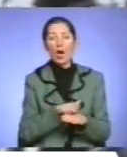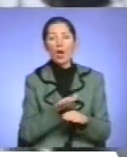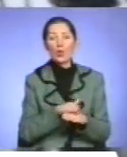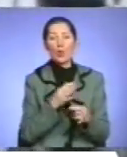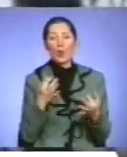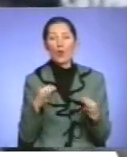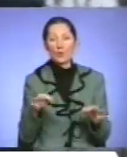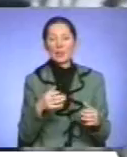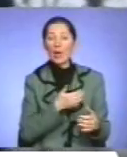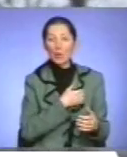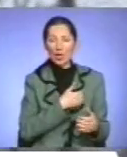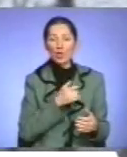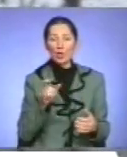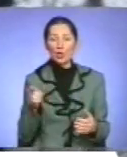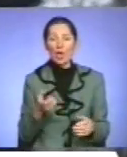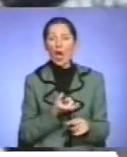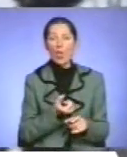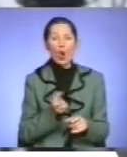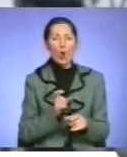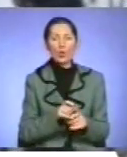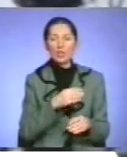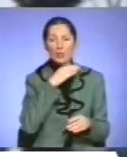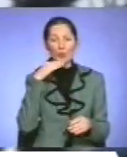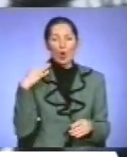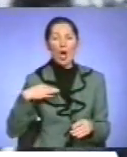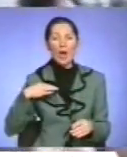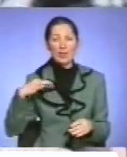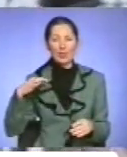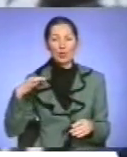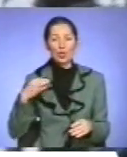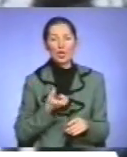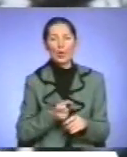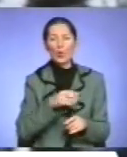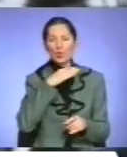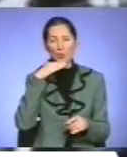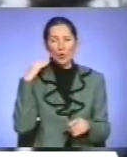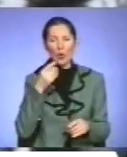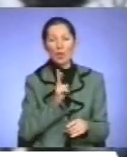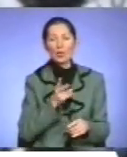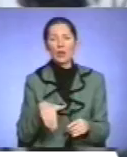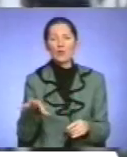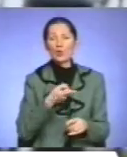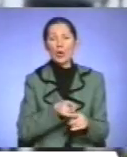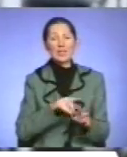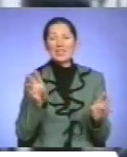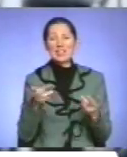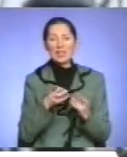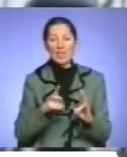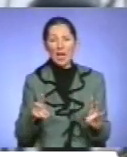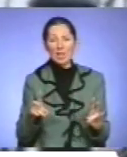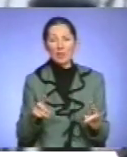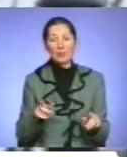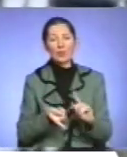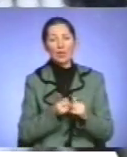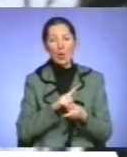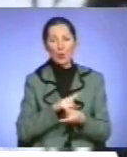багато рівнодушних. Дуже багато. Яким все це діло не треба. І